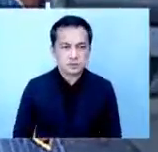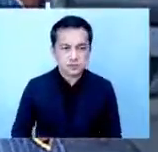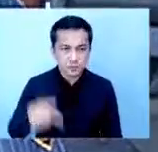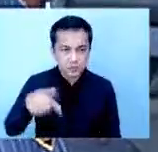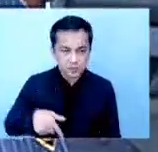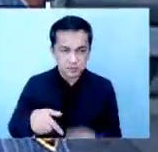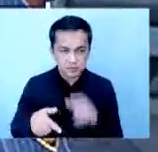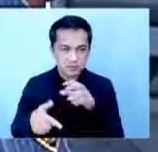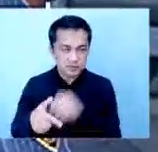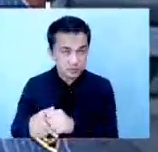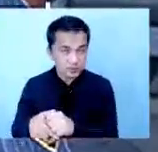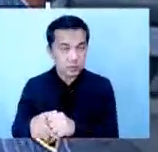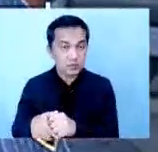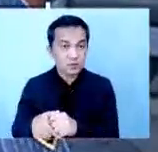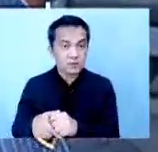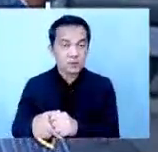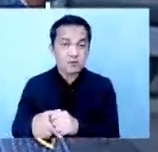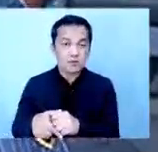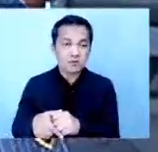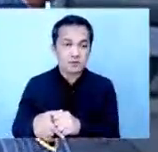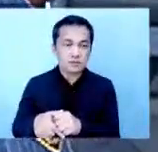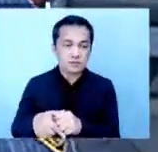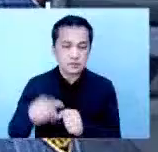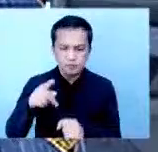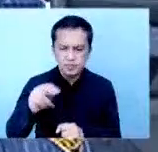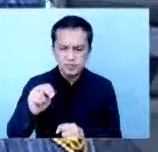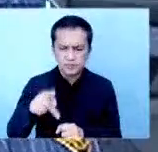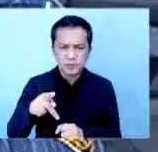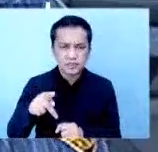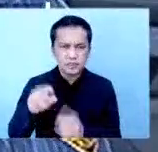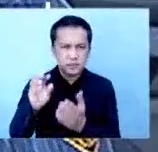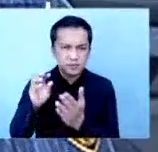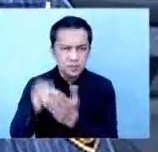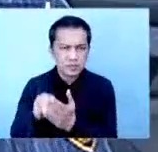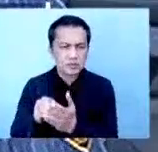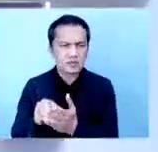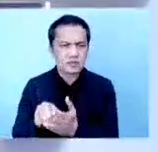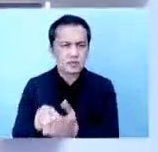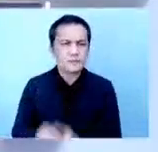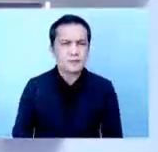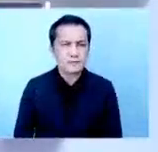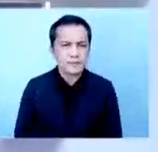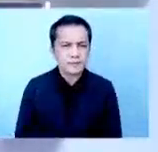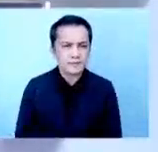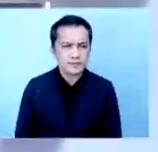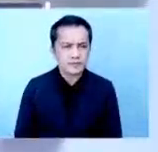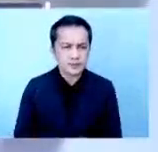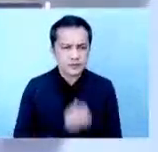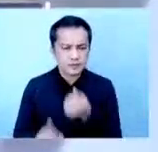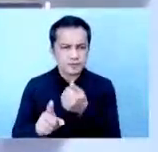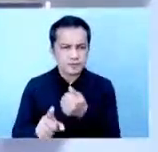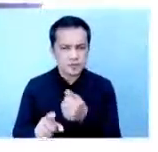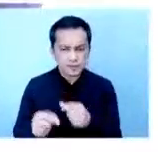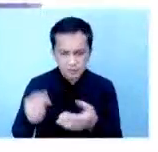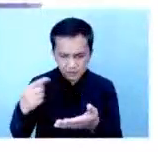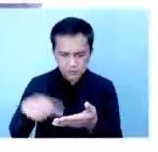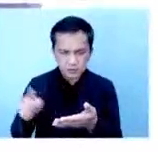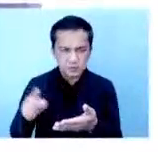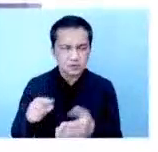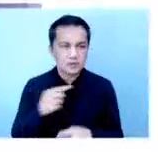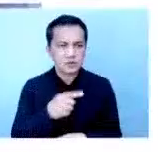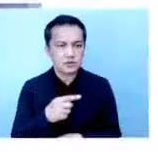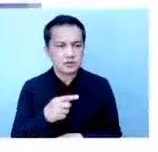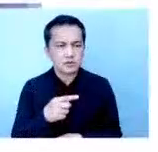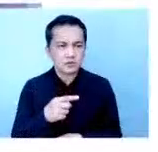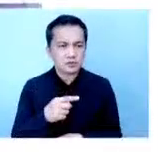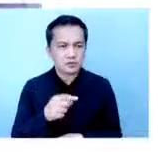nahuli, may PNP markings po, kaya automatic po na nung binirify namin sa